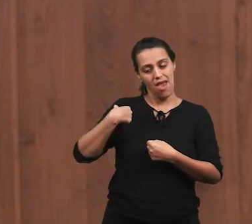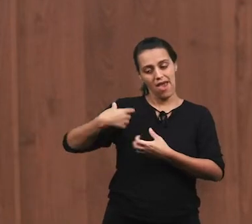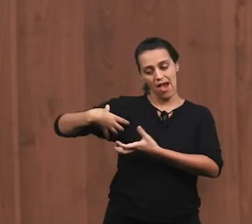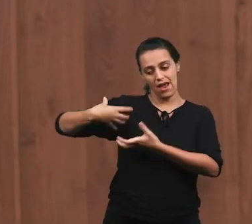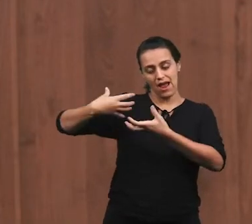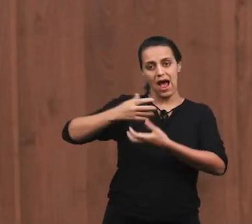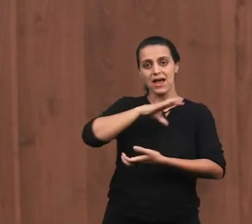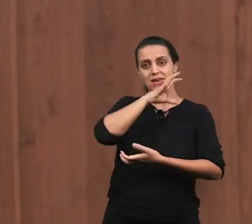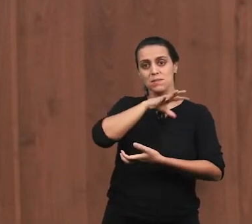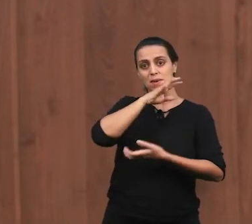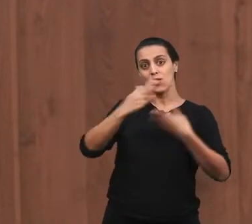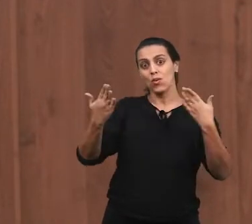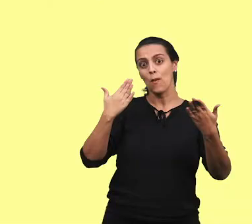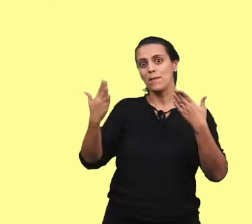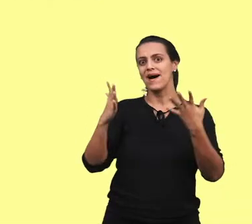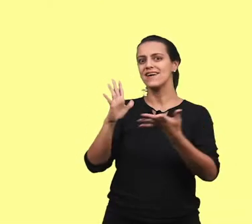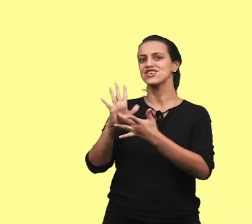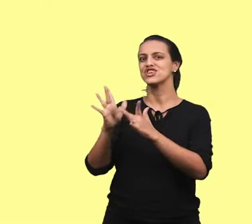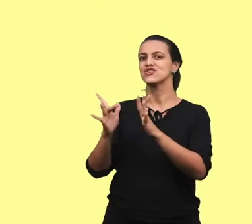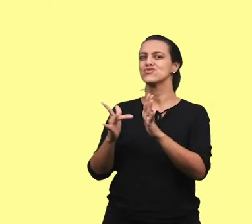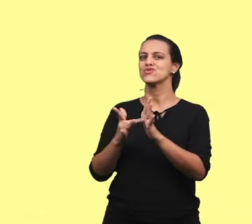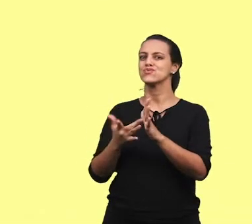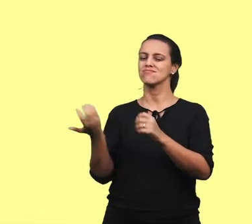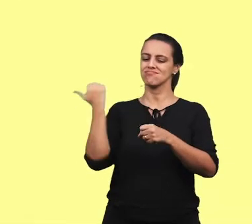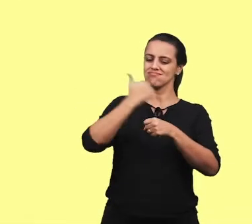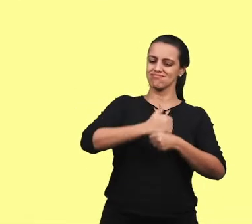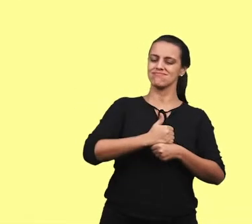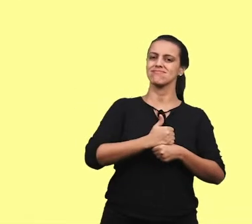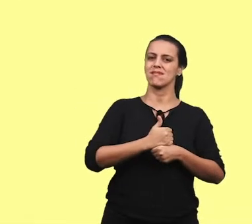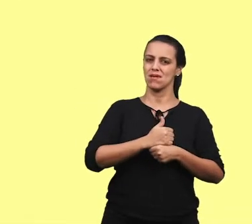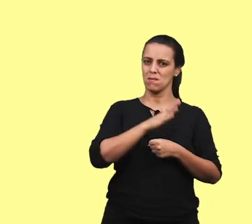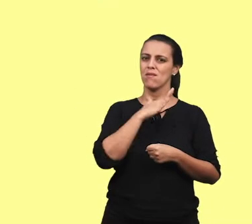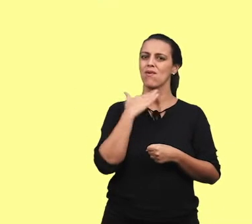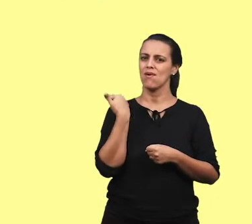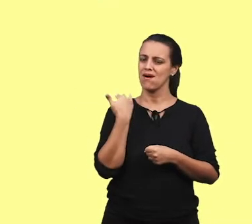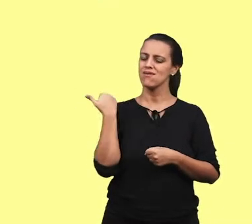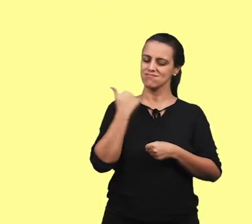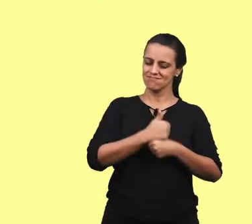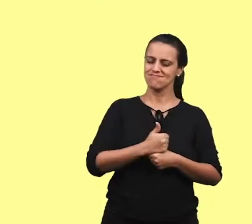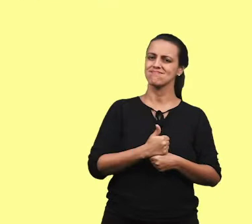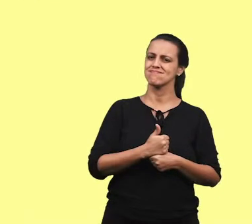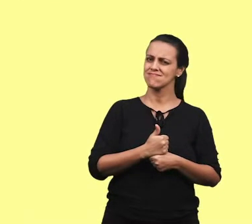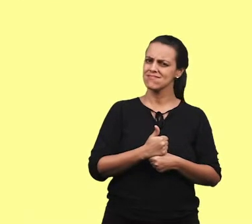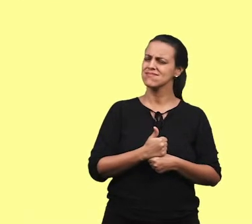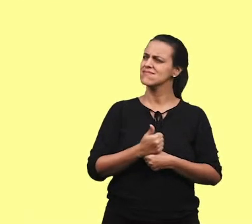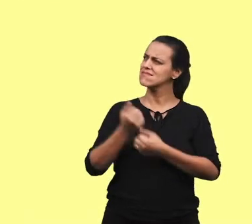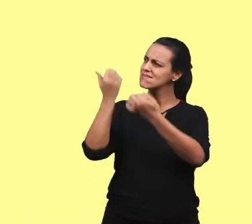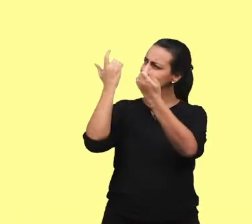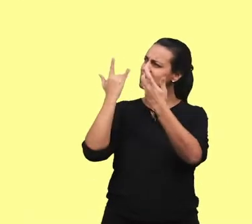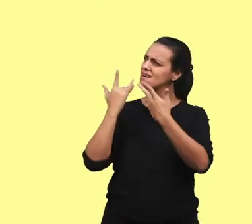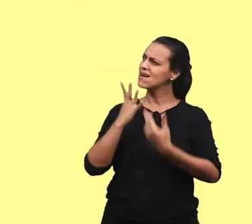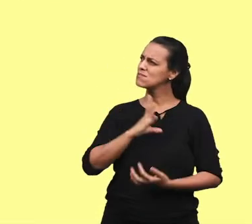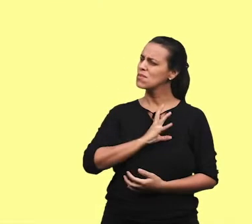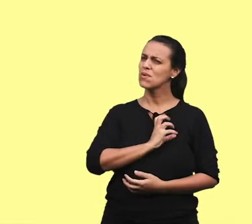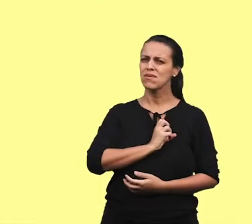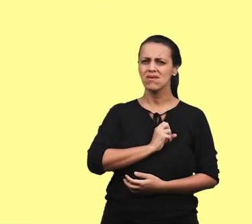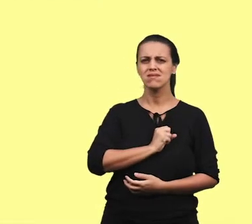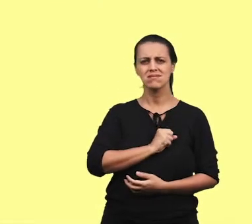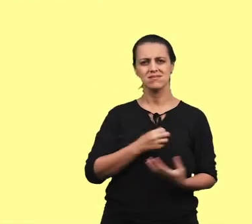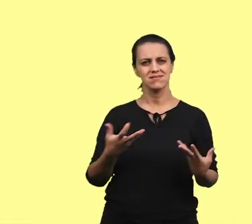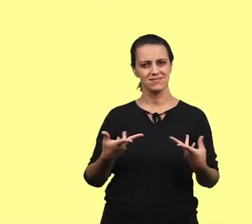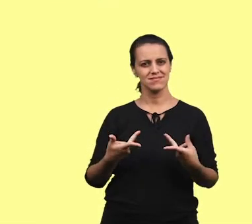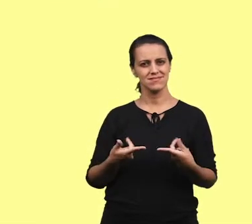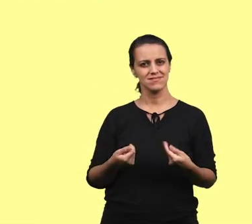алтарь, на котором Он приносил в жертву ягненка или животное. Ибо Библия говорит нам, что